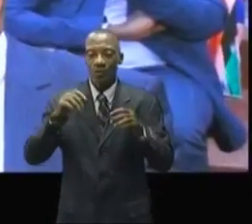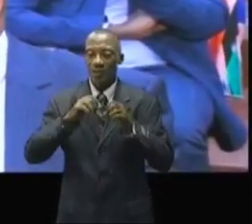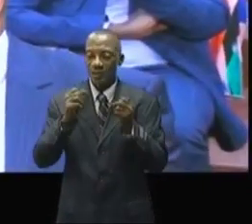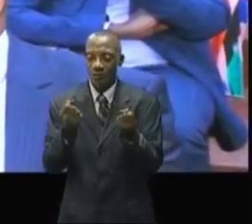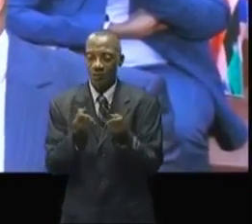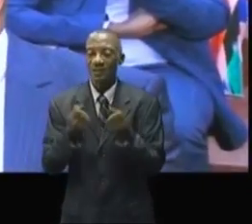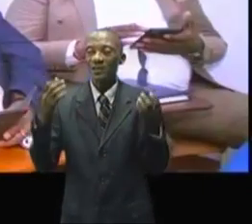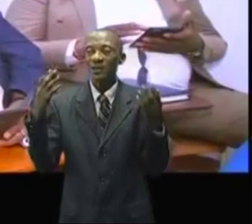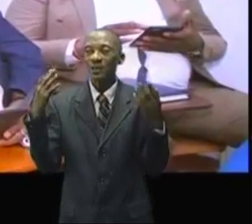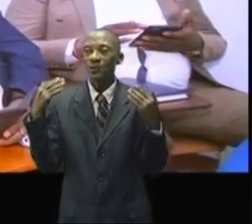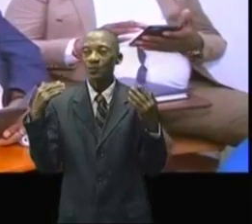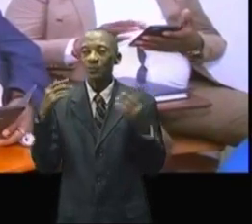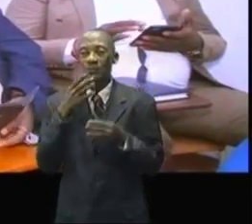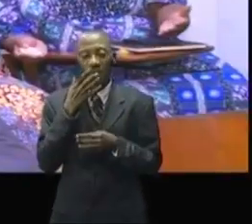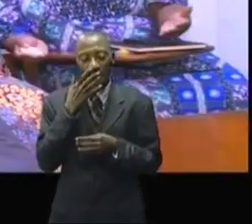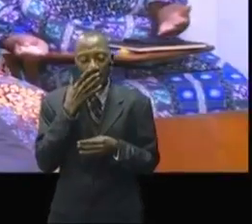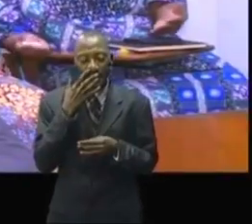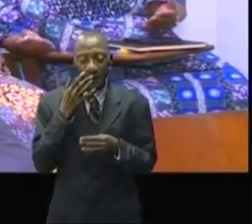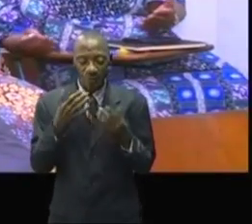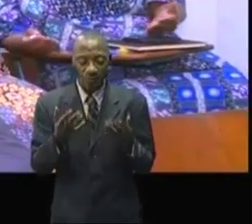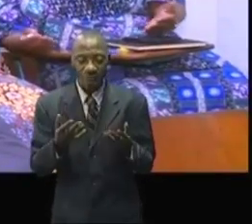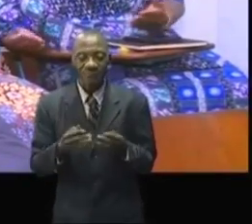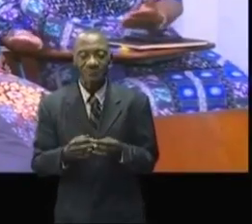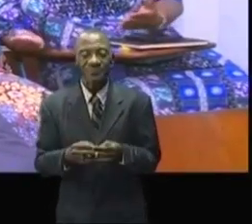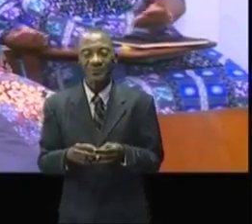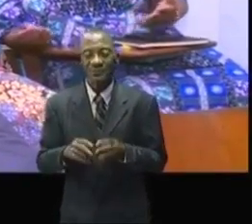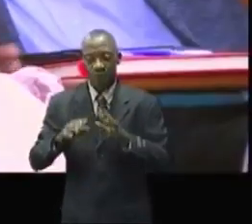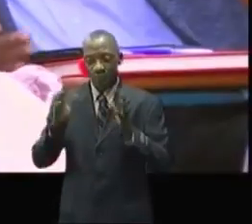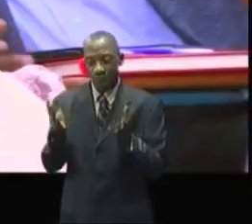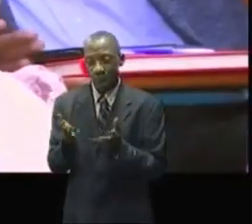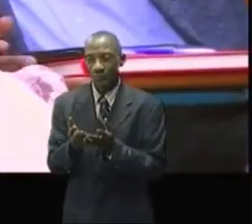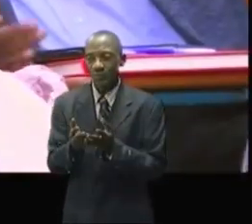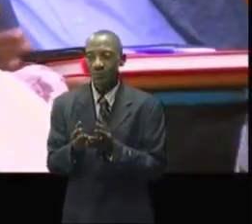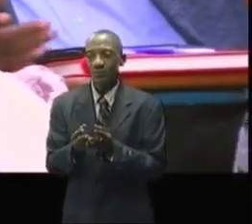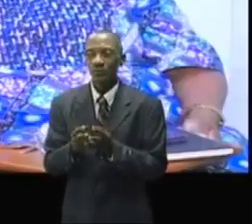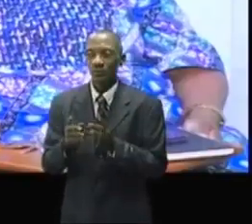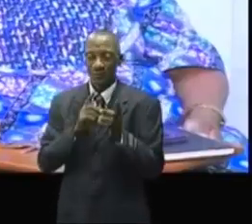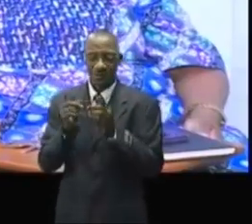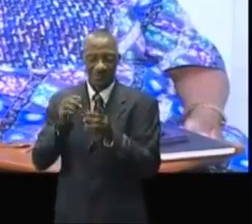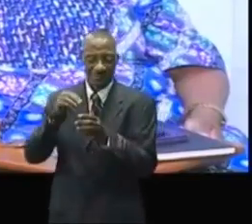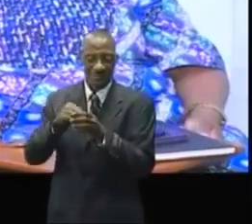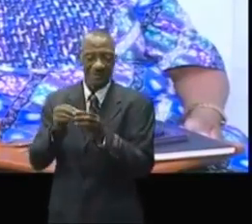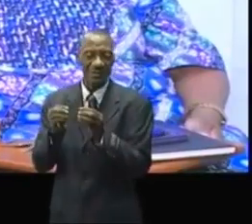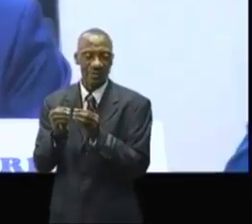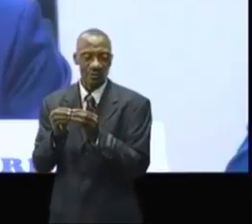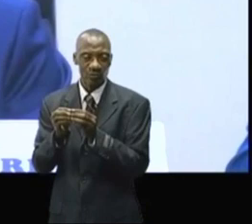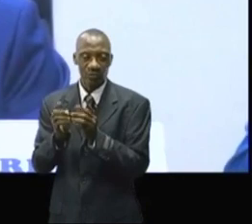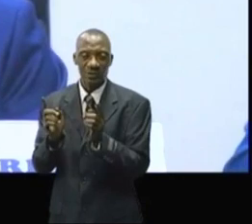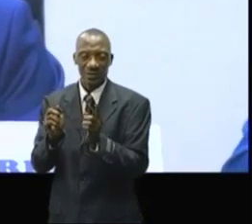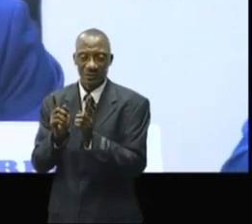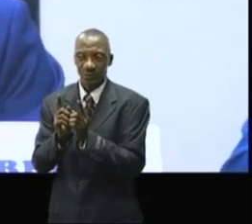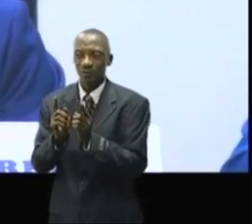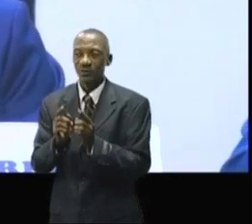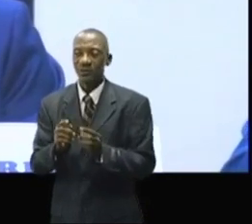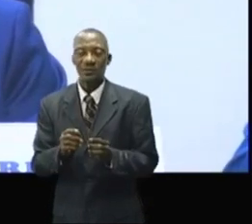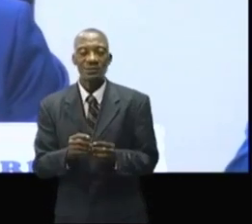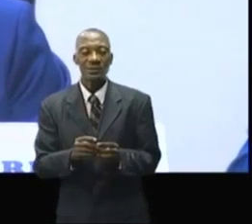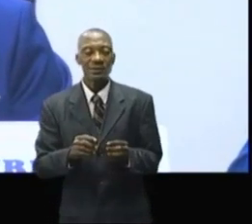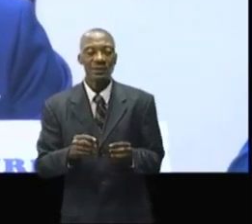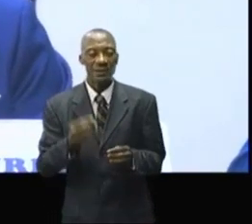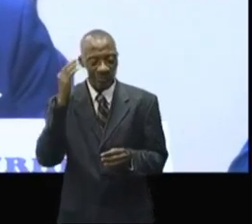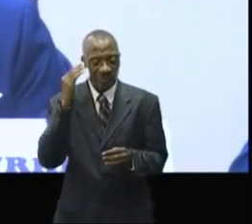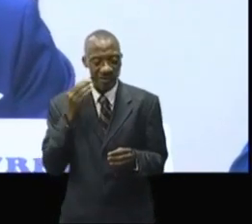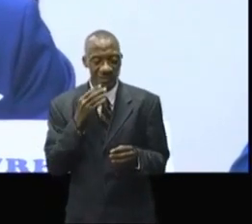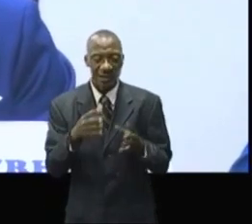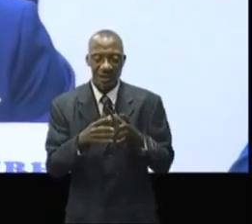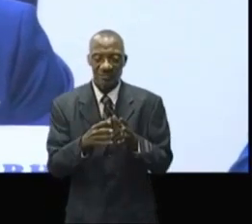première étape de ce mode de paiement digital qui va s'étendre dans tous les coins et recoins du pays. S'il vous plaît, acquittez-vous de